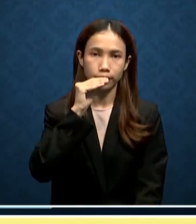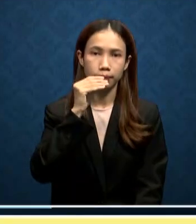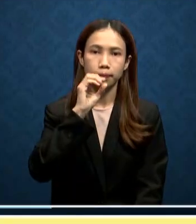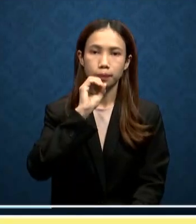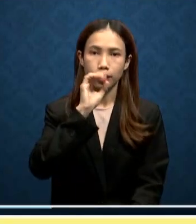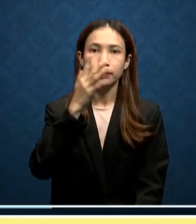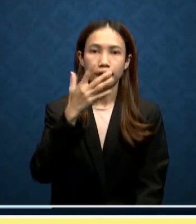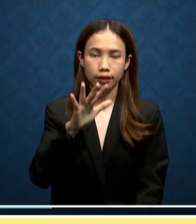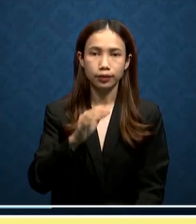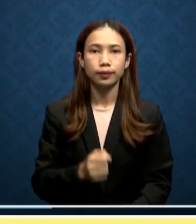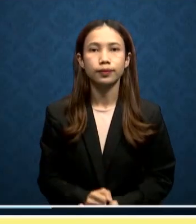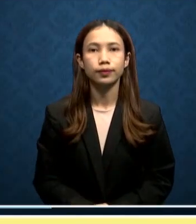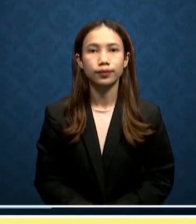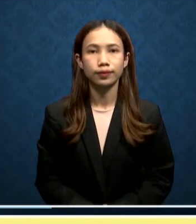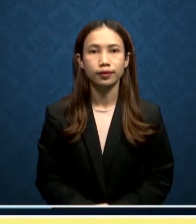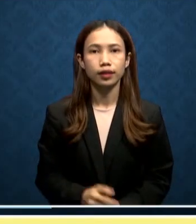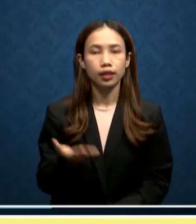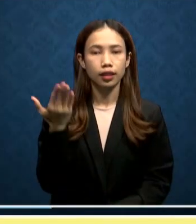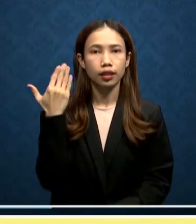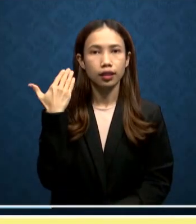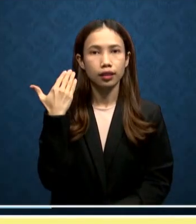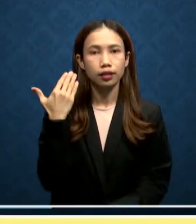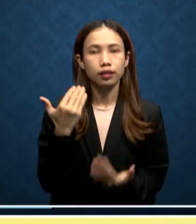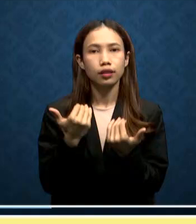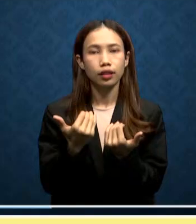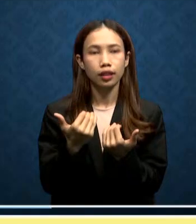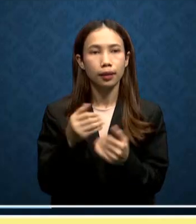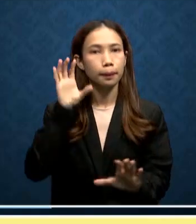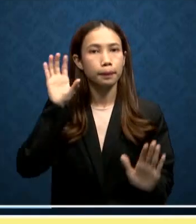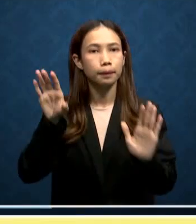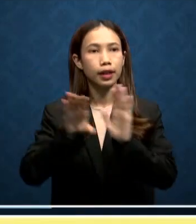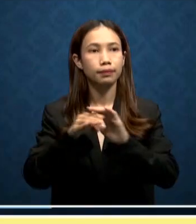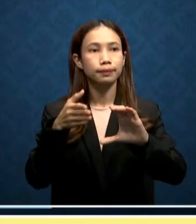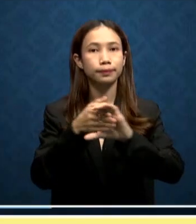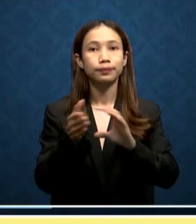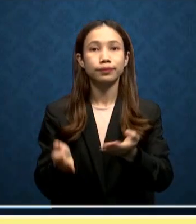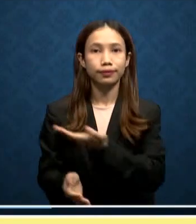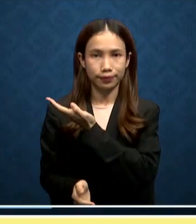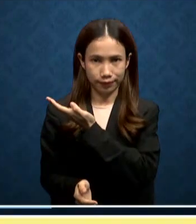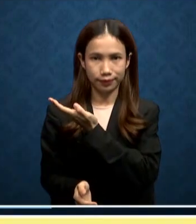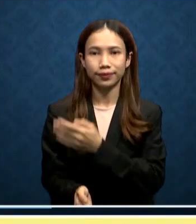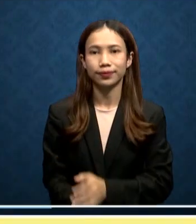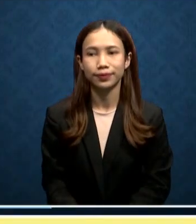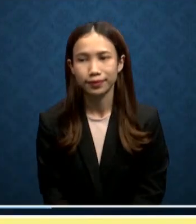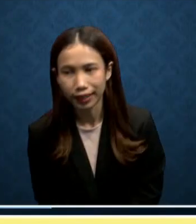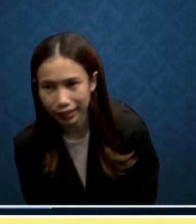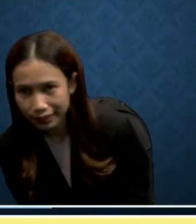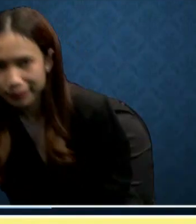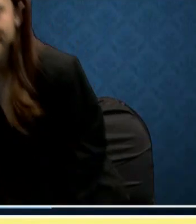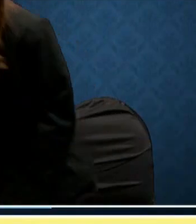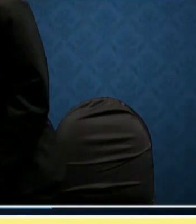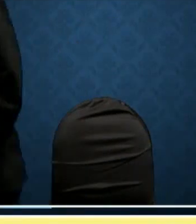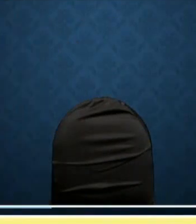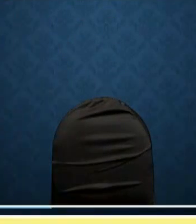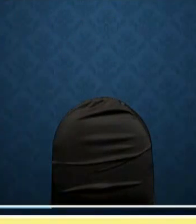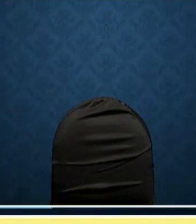ประเด็นนะครับก็ในเอ่อสไลด์แผ่นต่อไปอยากจะให้ดูเรื่องของการบริหารโครง